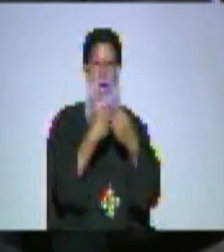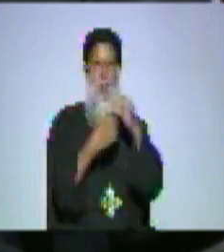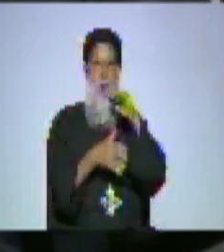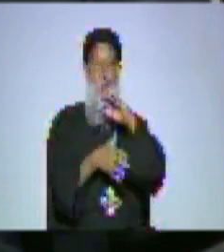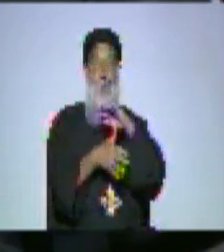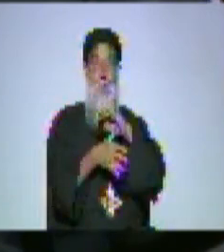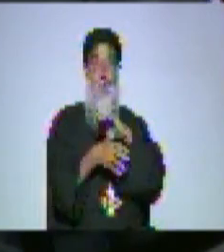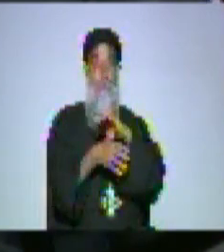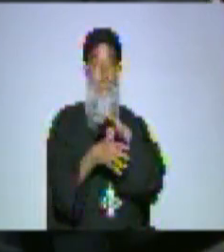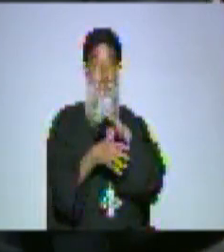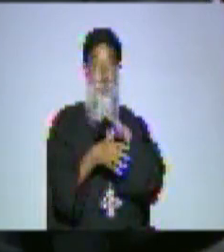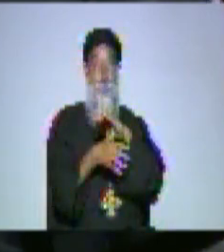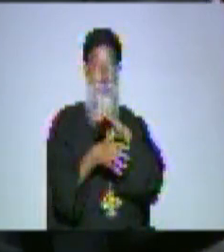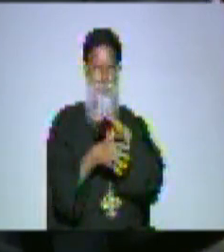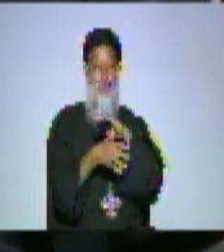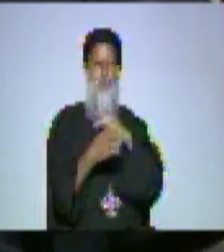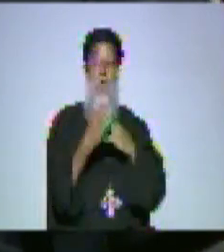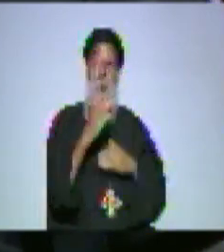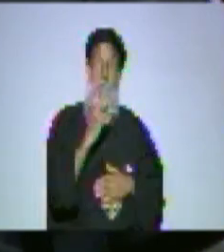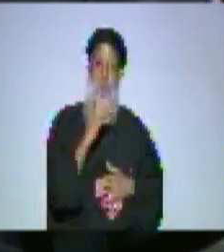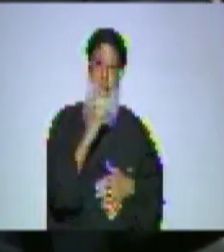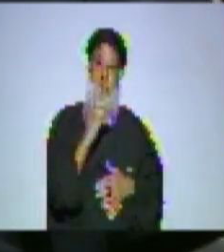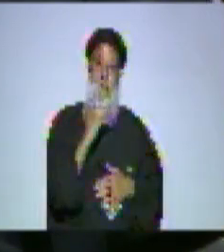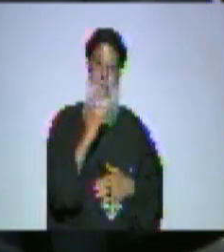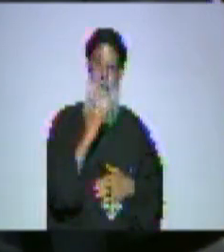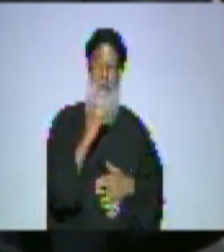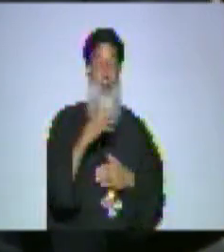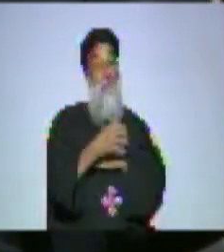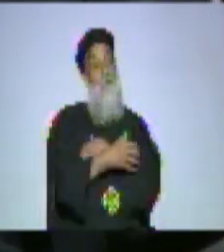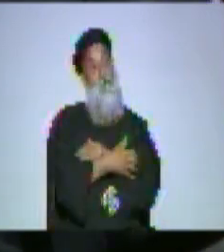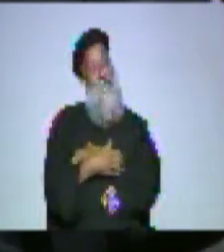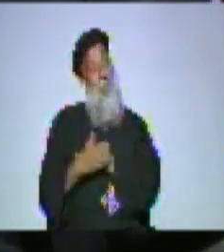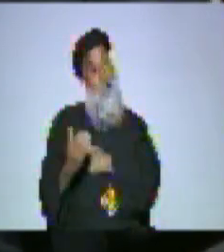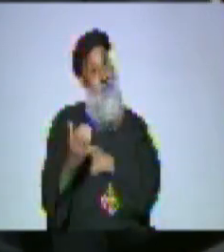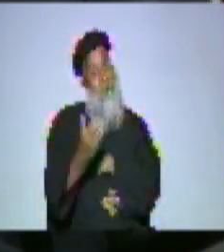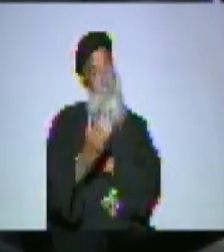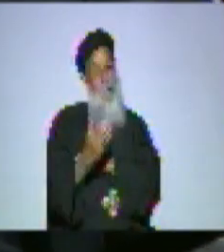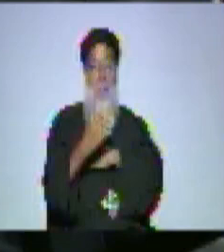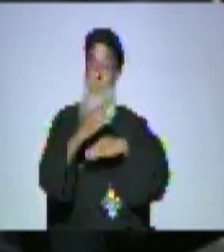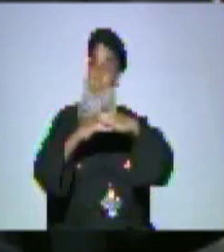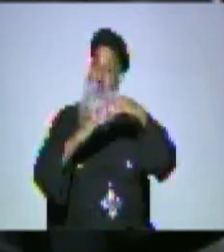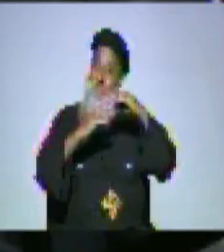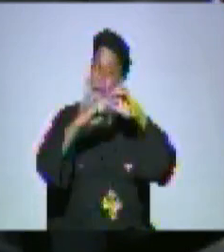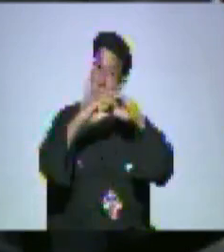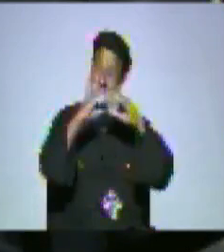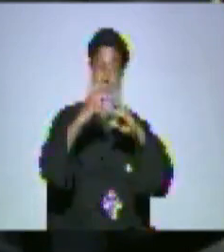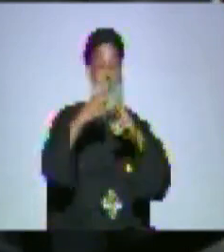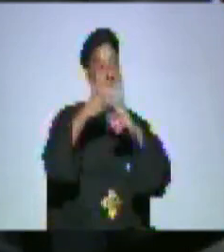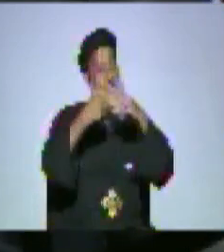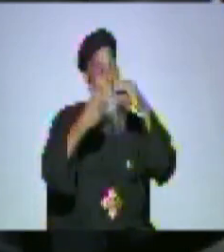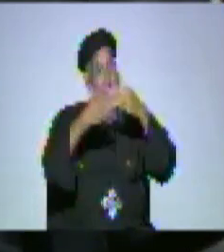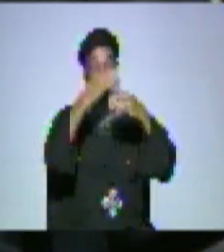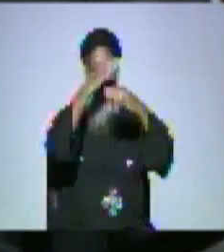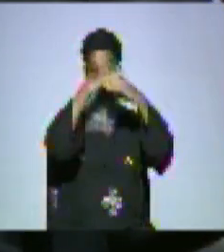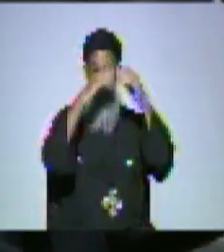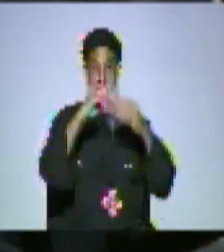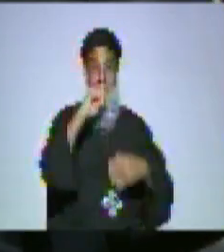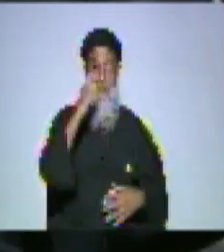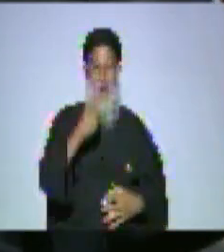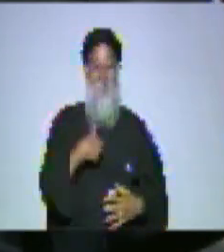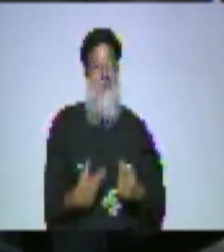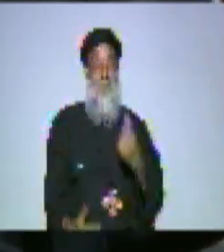وحب الابوي وحبه للفقراء وحب للتعمير وايضا اهتمامه بالنفس الواحده